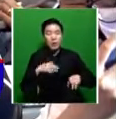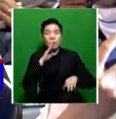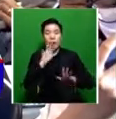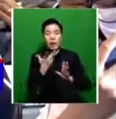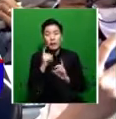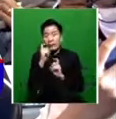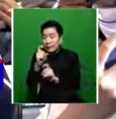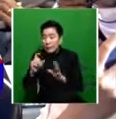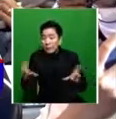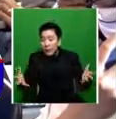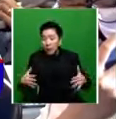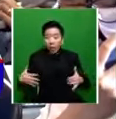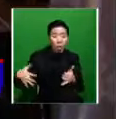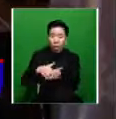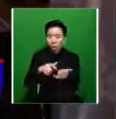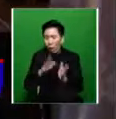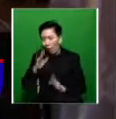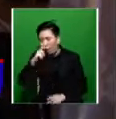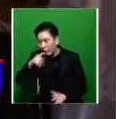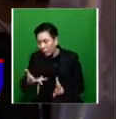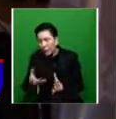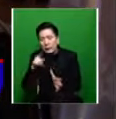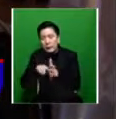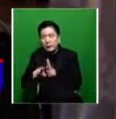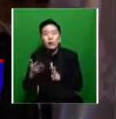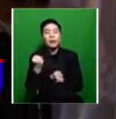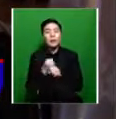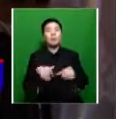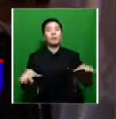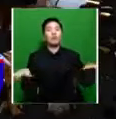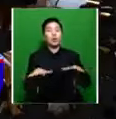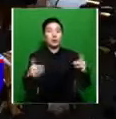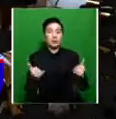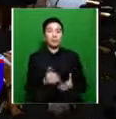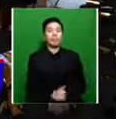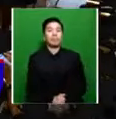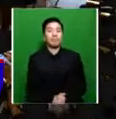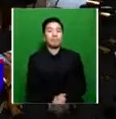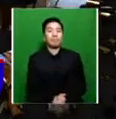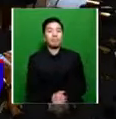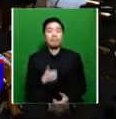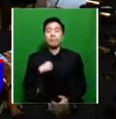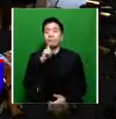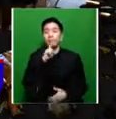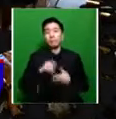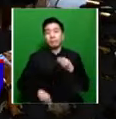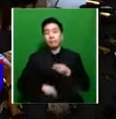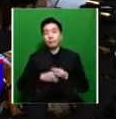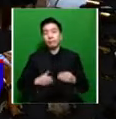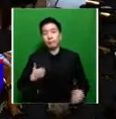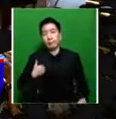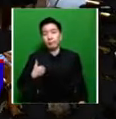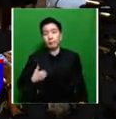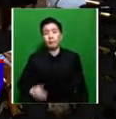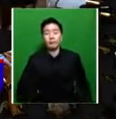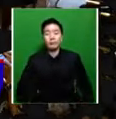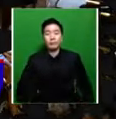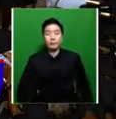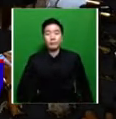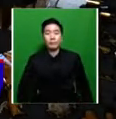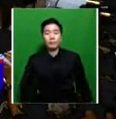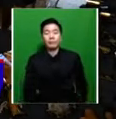ที่ไม่มีความเสี่ยงก็ดำเนินการตามปกติครับ ค่ะมีคำถามเพิ่มเติมไหมคะเชิญค่ะ